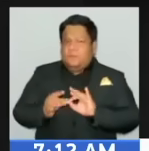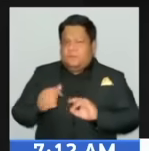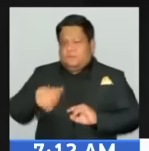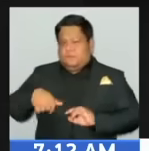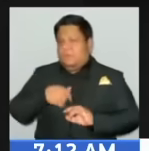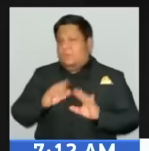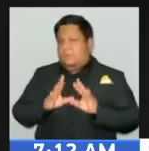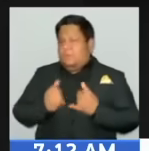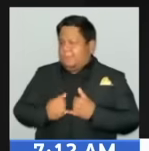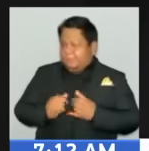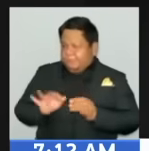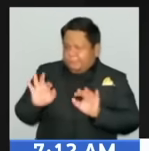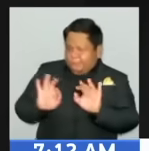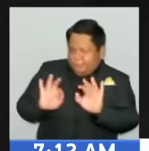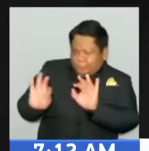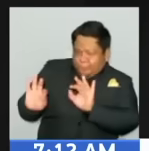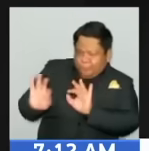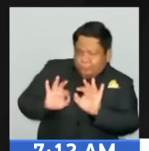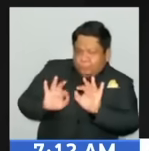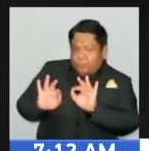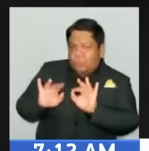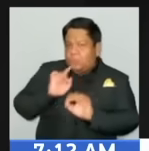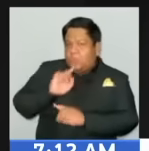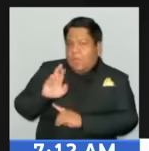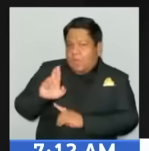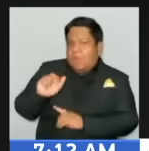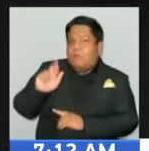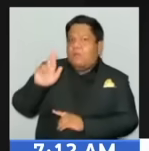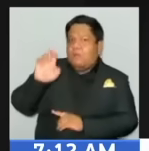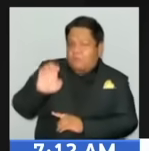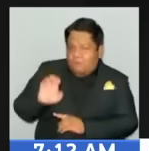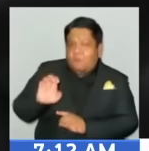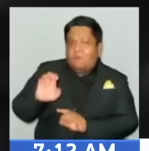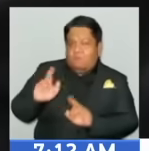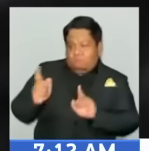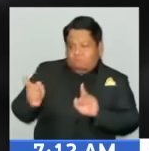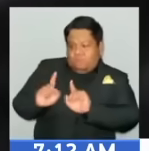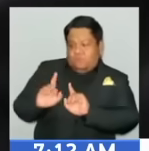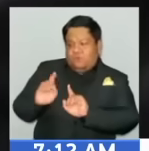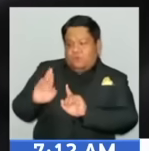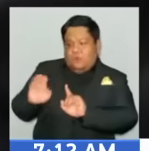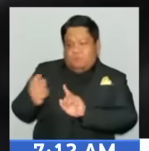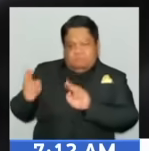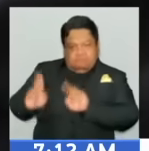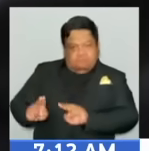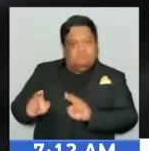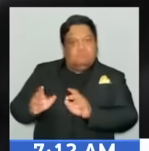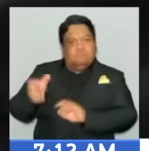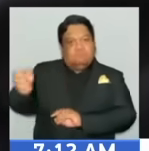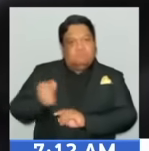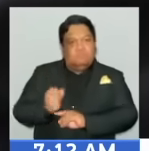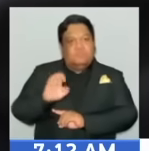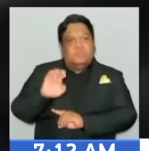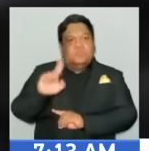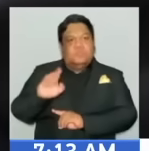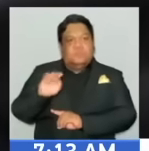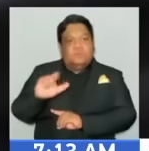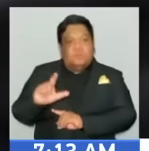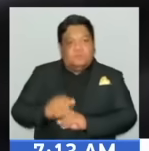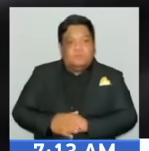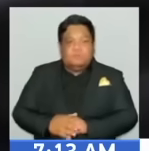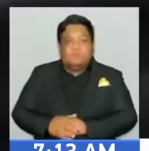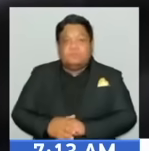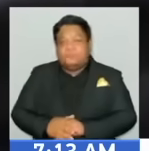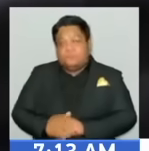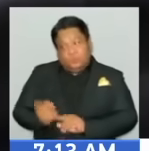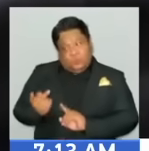rare pangaraw na nag-co-sign sila ni Dr. Dre para kay Easy Mill. Para raw kay na Eminem at Dr. Dre, they found